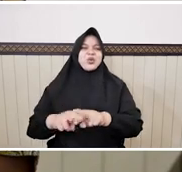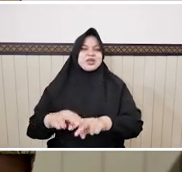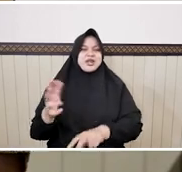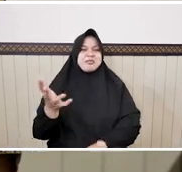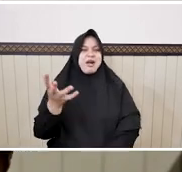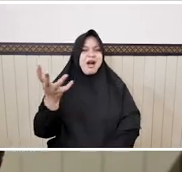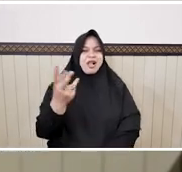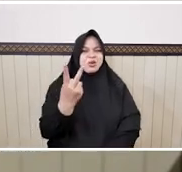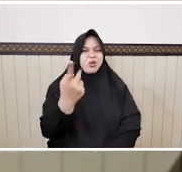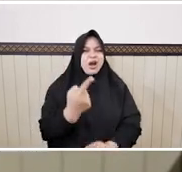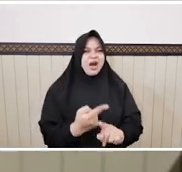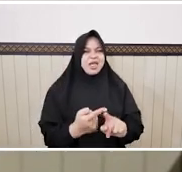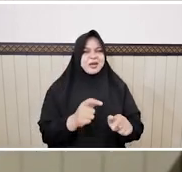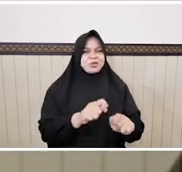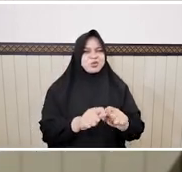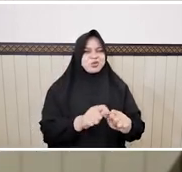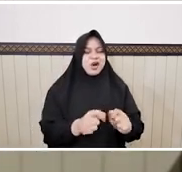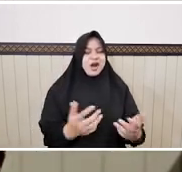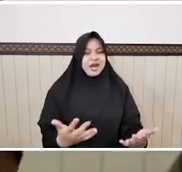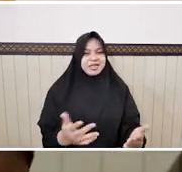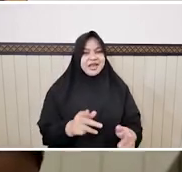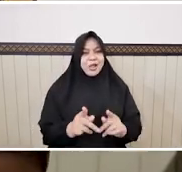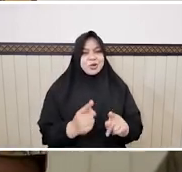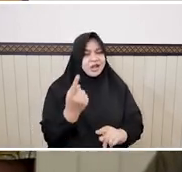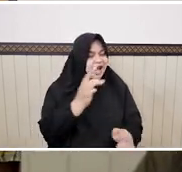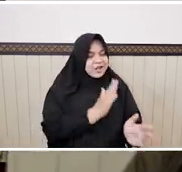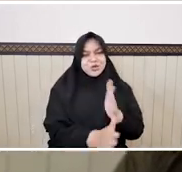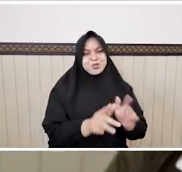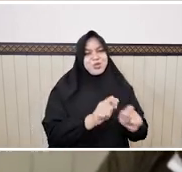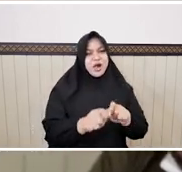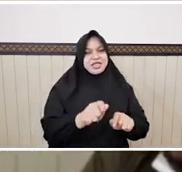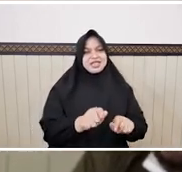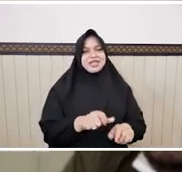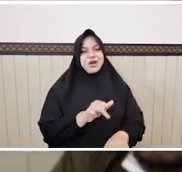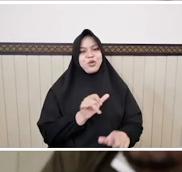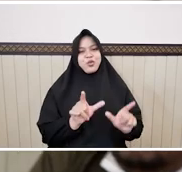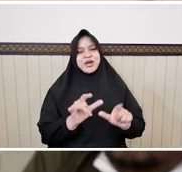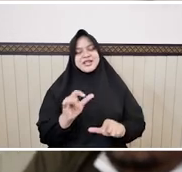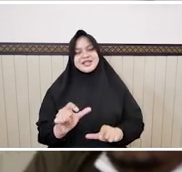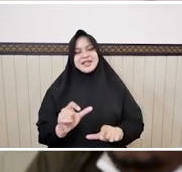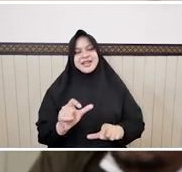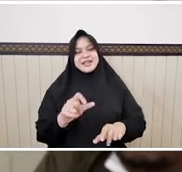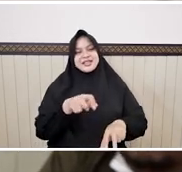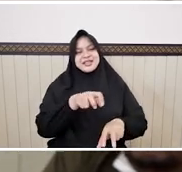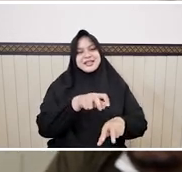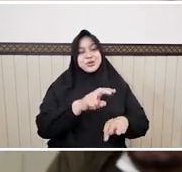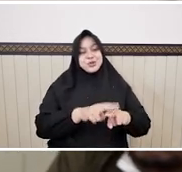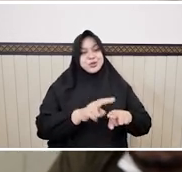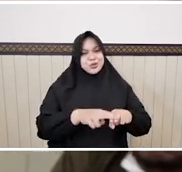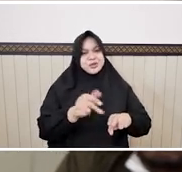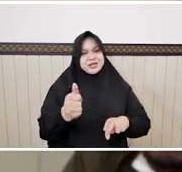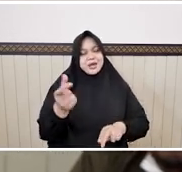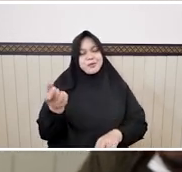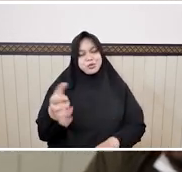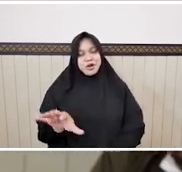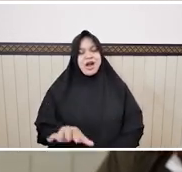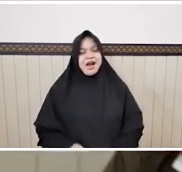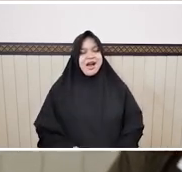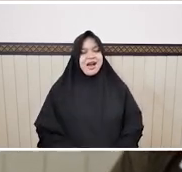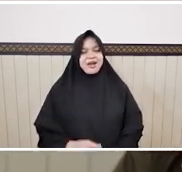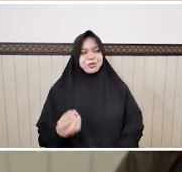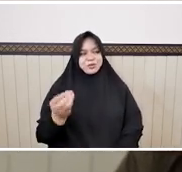wijang kita sudah dari aspek regulasi sudah punya PP sudah punya Permen PU PR ya Tapi kok